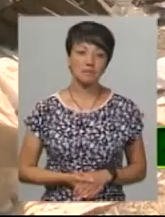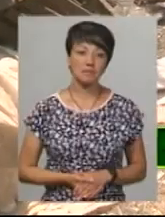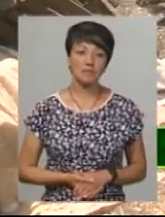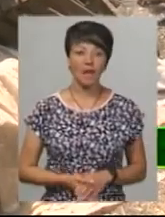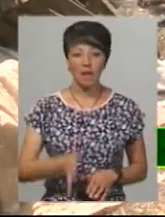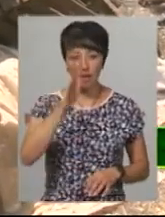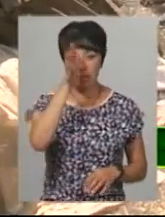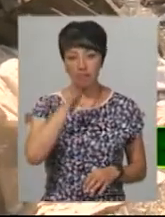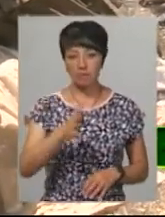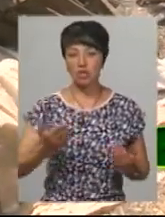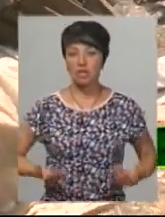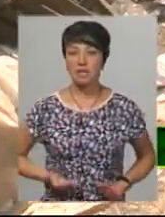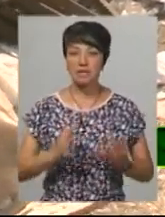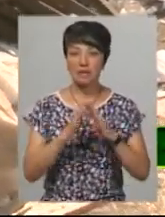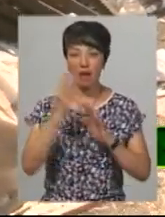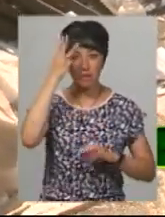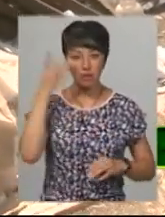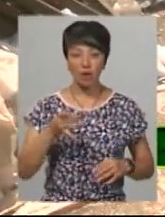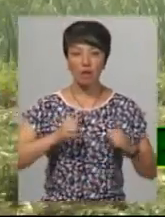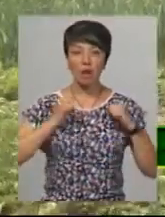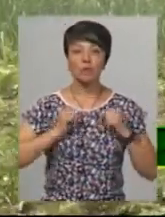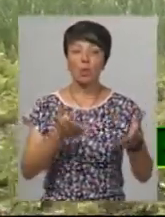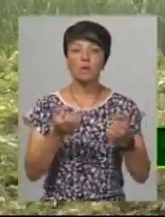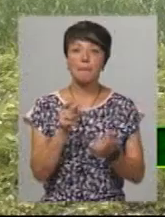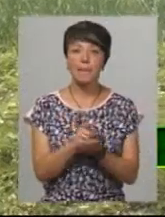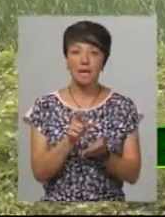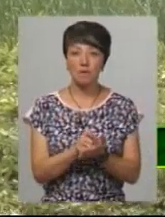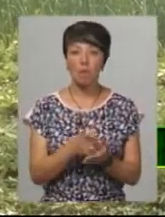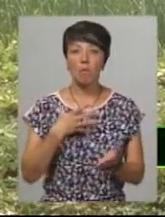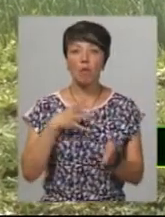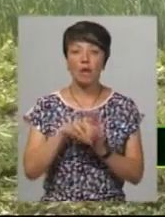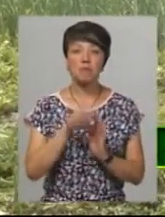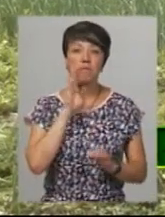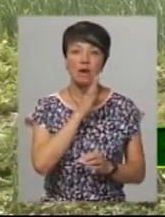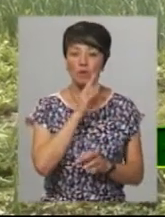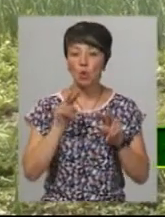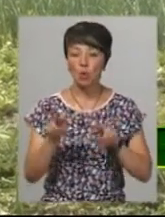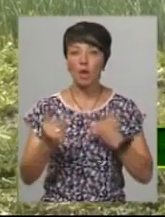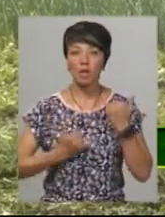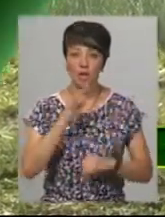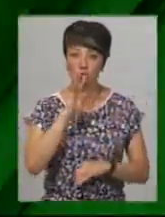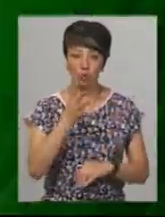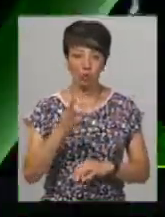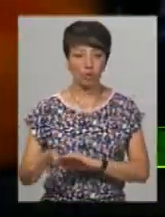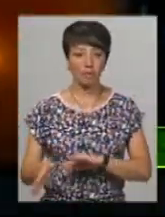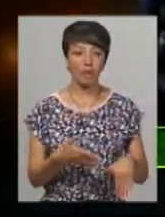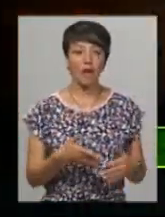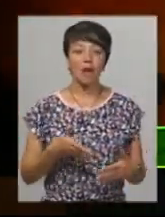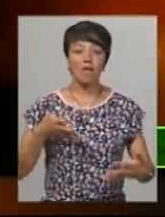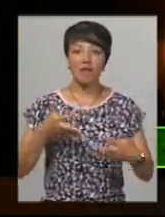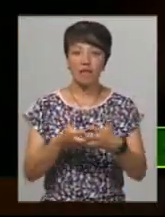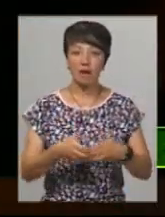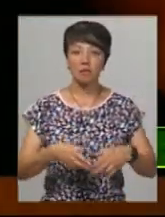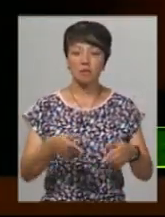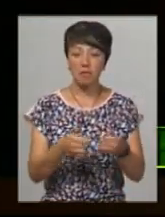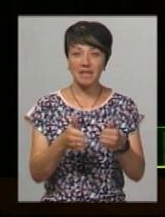П'ятий місяць жителька Немичинці Хмельницького району намагається отримати пенсію покійної матері, за якою доглядала 4 роки. У дорожньо-транспортній